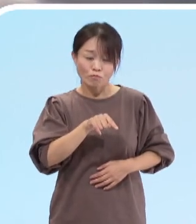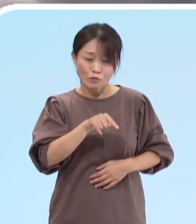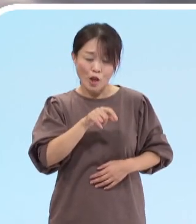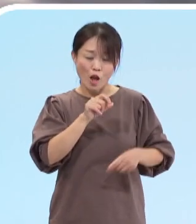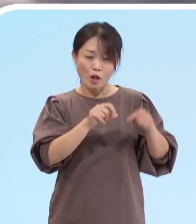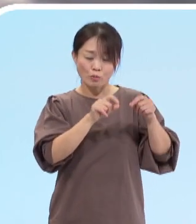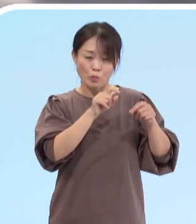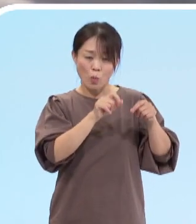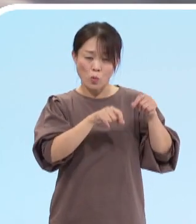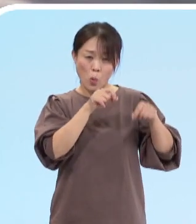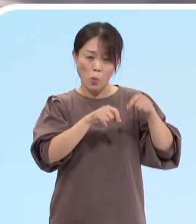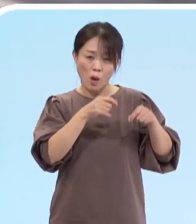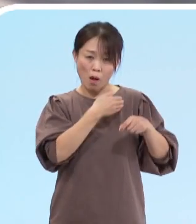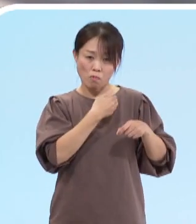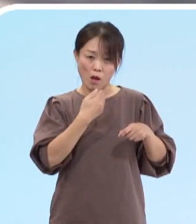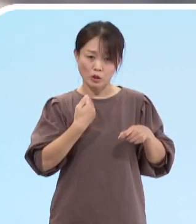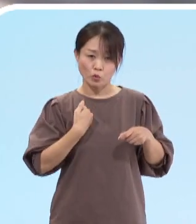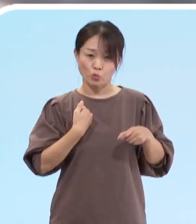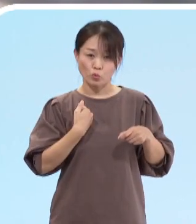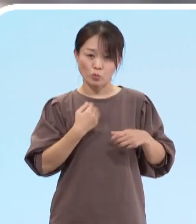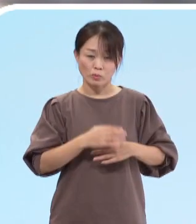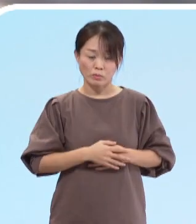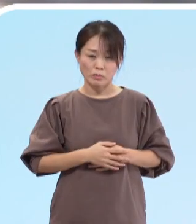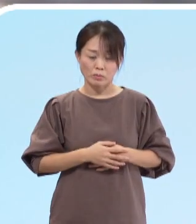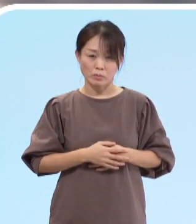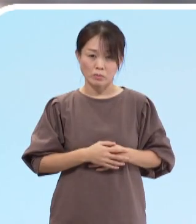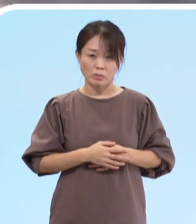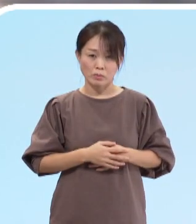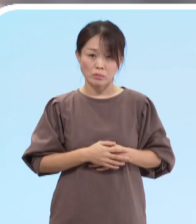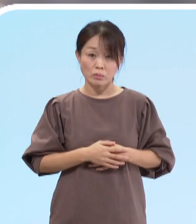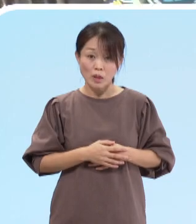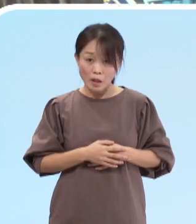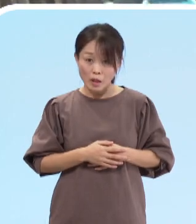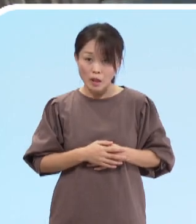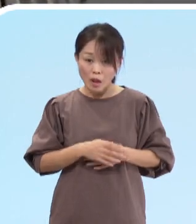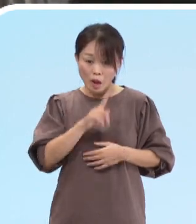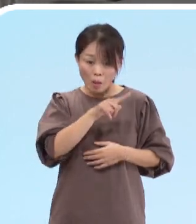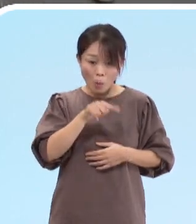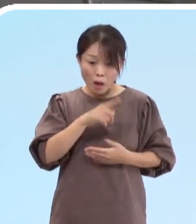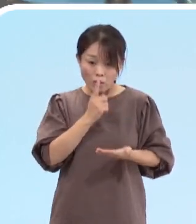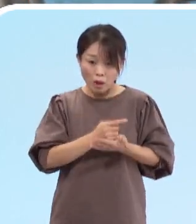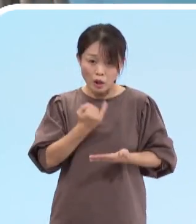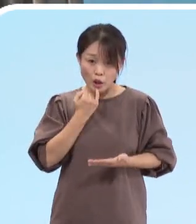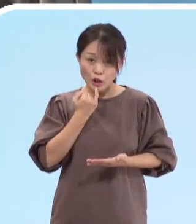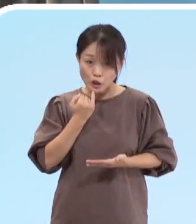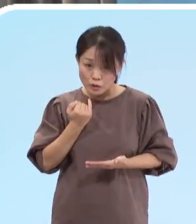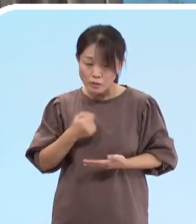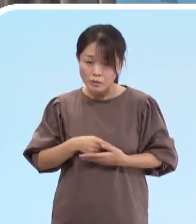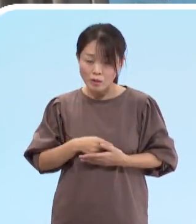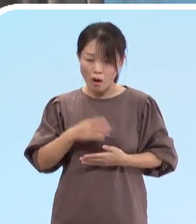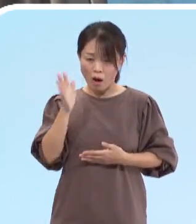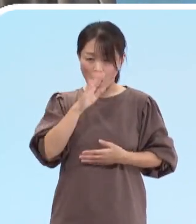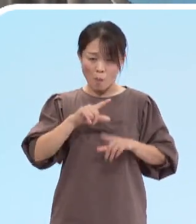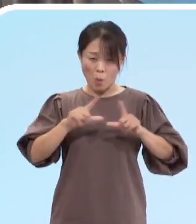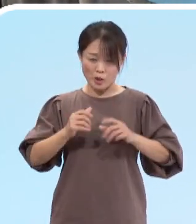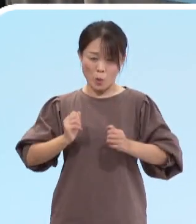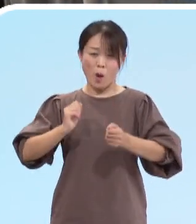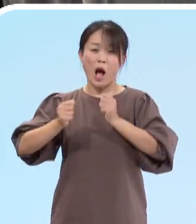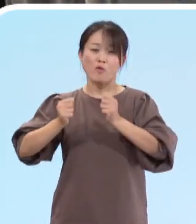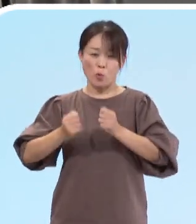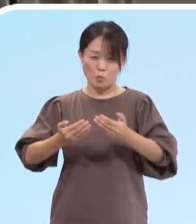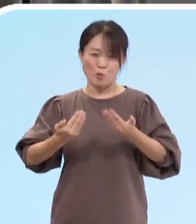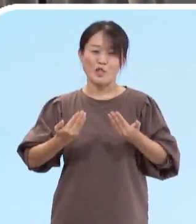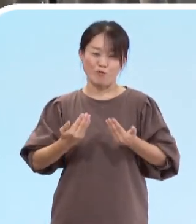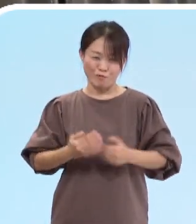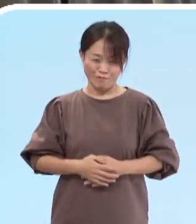のスイッチだけ、操作方法を覚えていただければ動きます。 え、じゃ じゃあこれだけ動かしてただけ、熊さん。 そうです、これを引っ張ってた。 もちろんこの